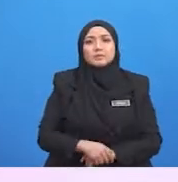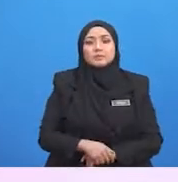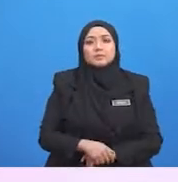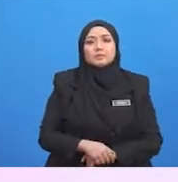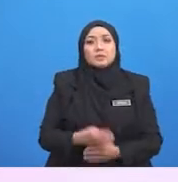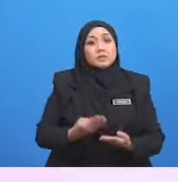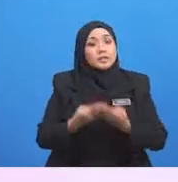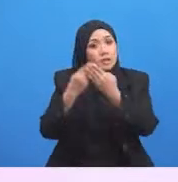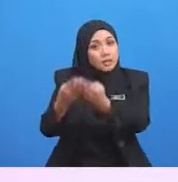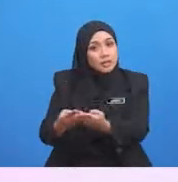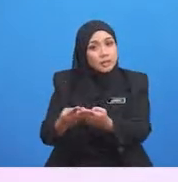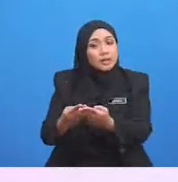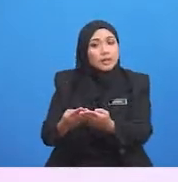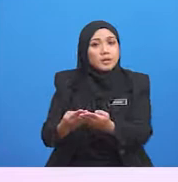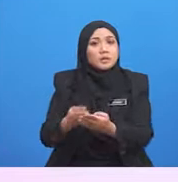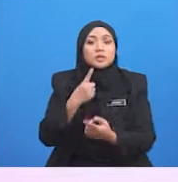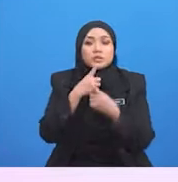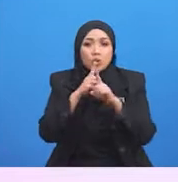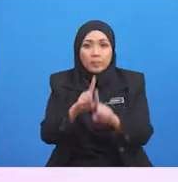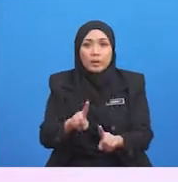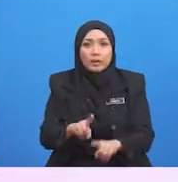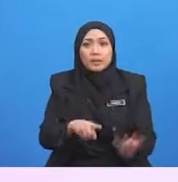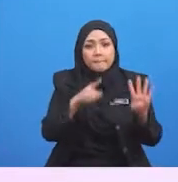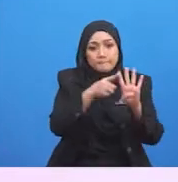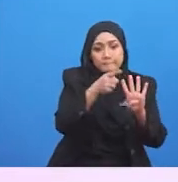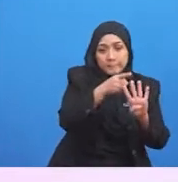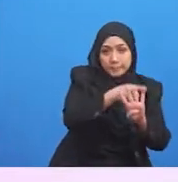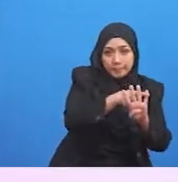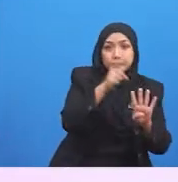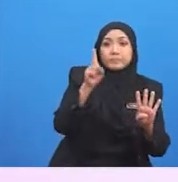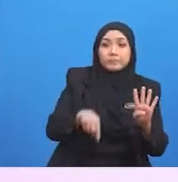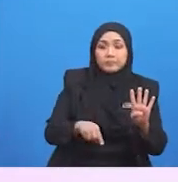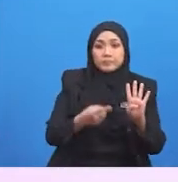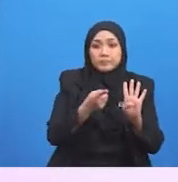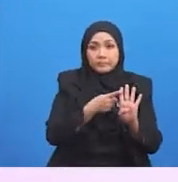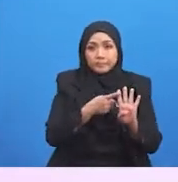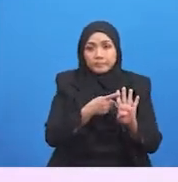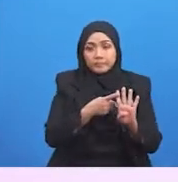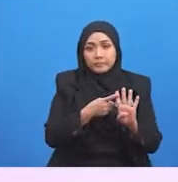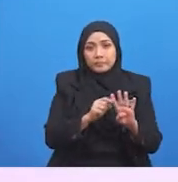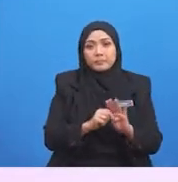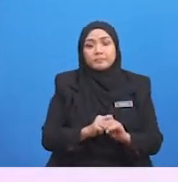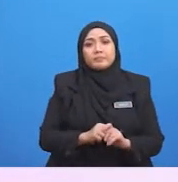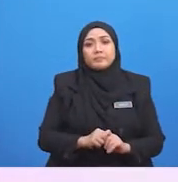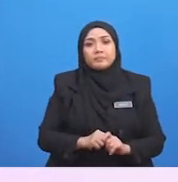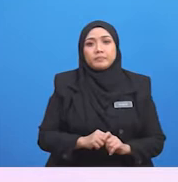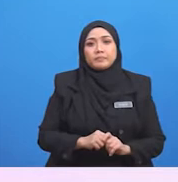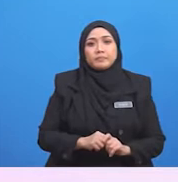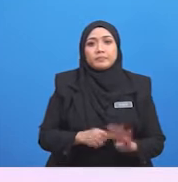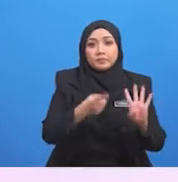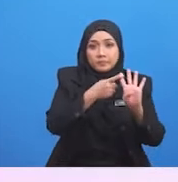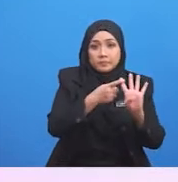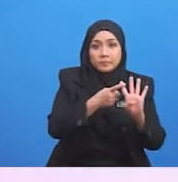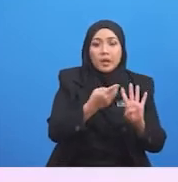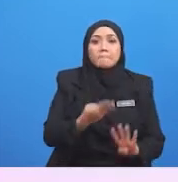Cadangan jawapan 4 klasifikasi produk pengguna ialah permulaan jawapan. Pertama, barang